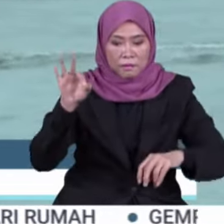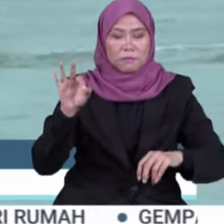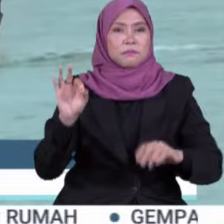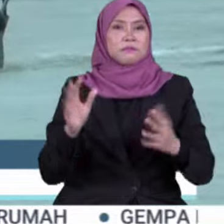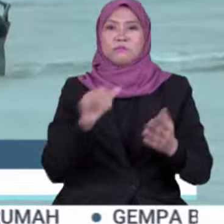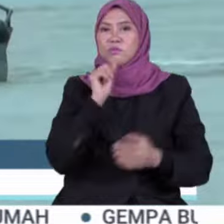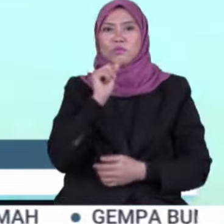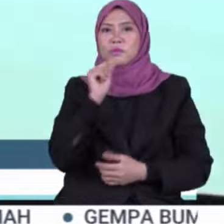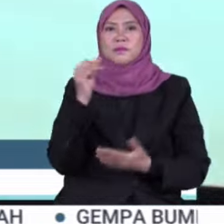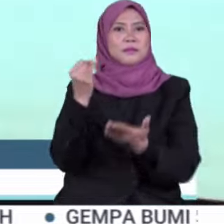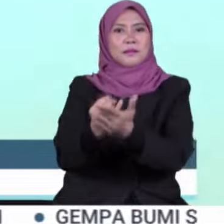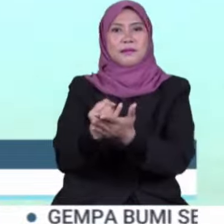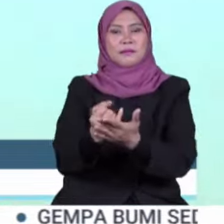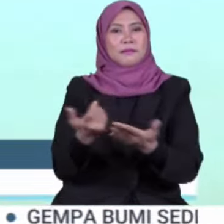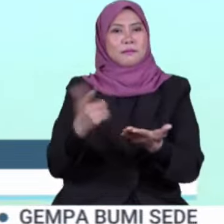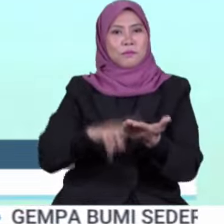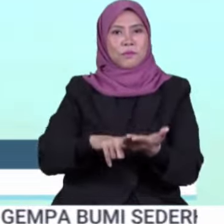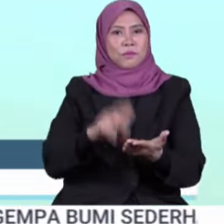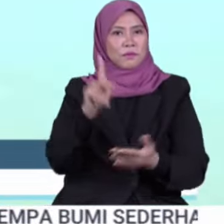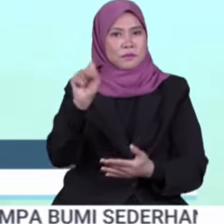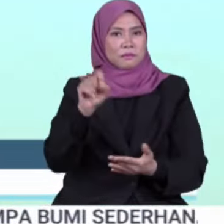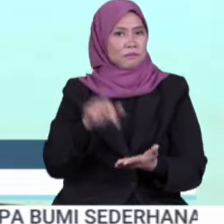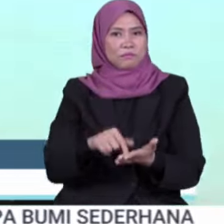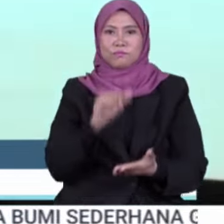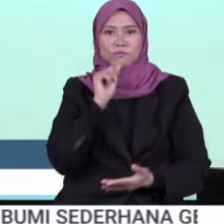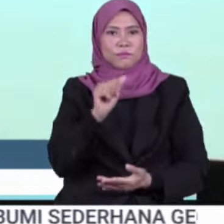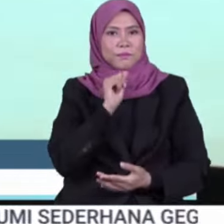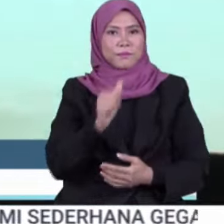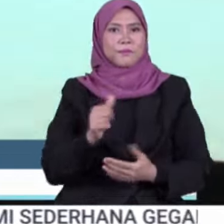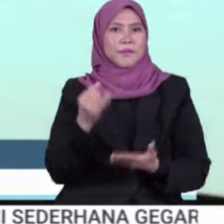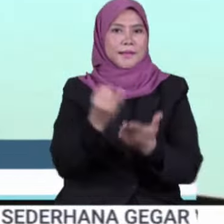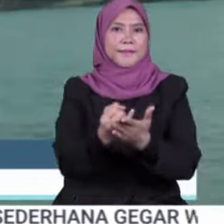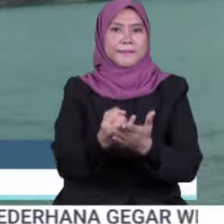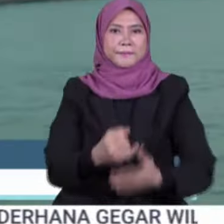unsur jenayah dilapor berkaitan kes tersebut.